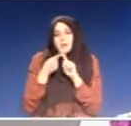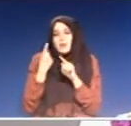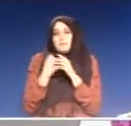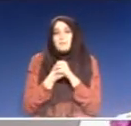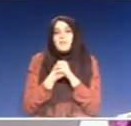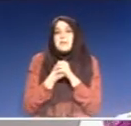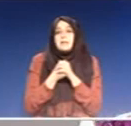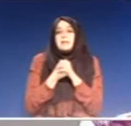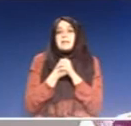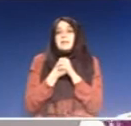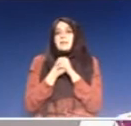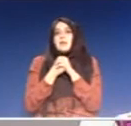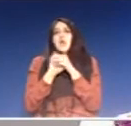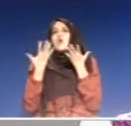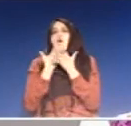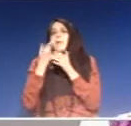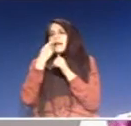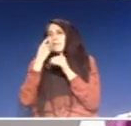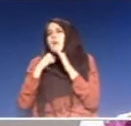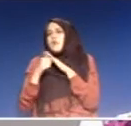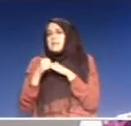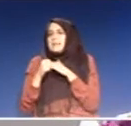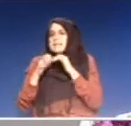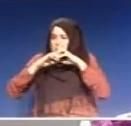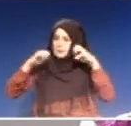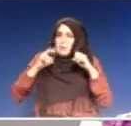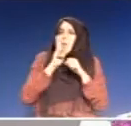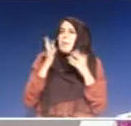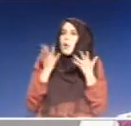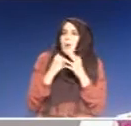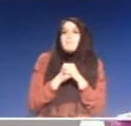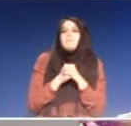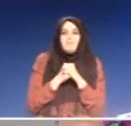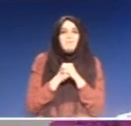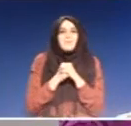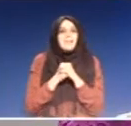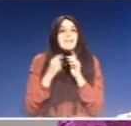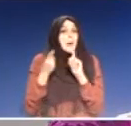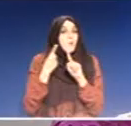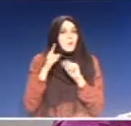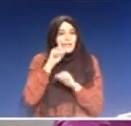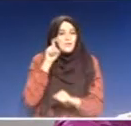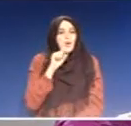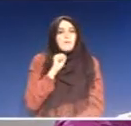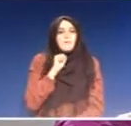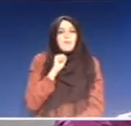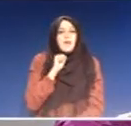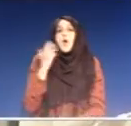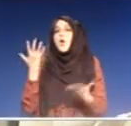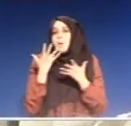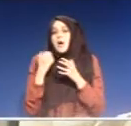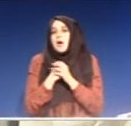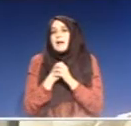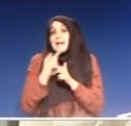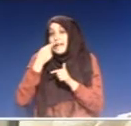تسهم الخبرة العقارية في حل النزاع العقاري دكتور سعيد؟ صحيح، سؤال مهم يا نجات. تسهم